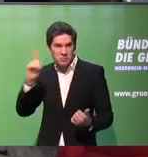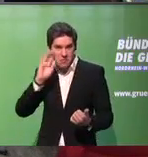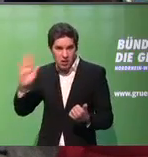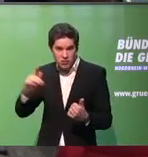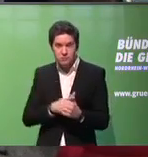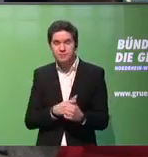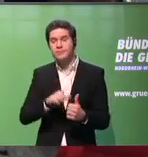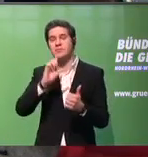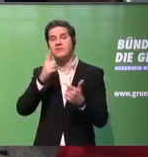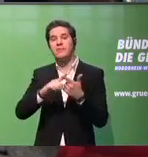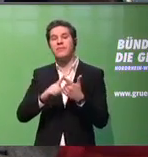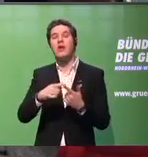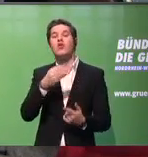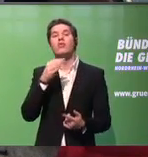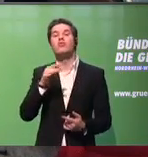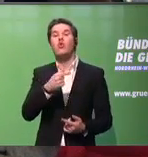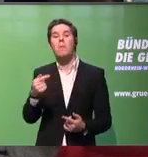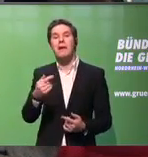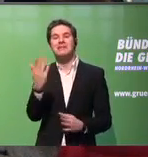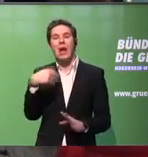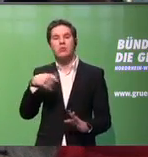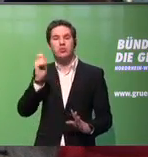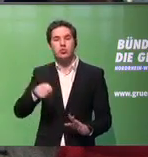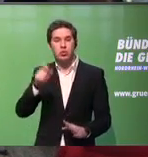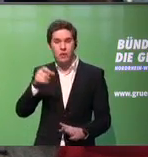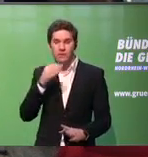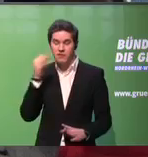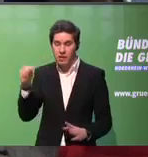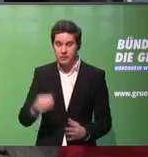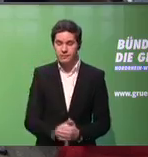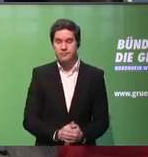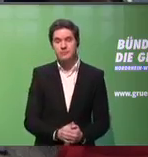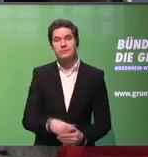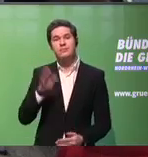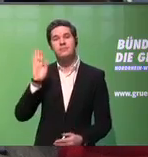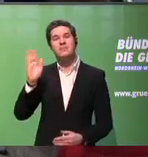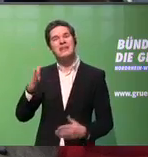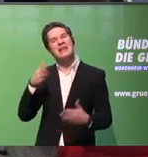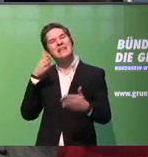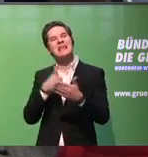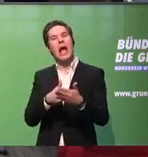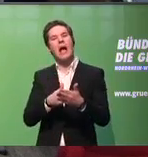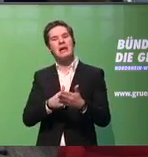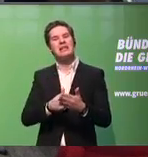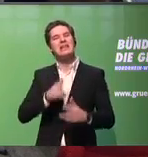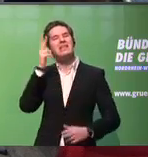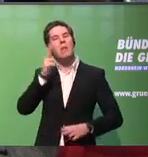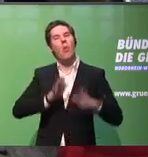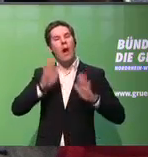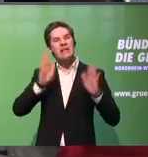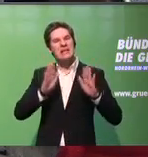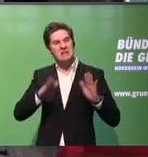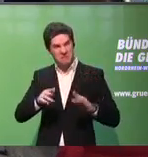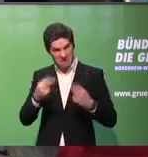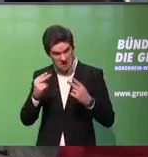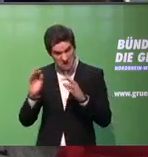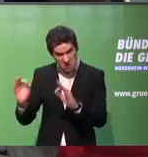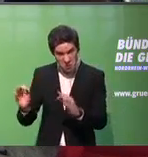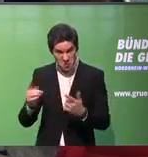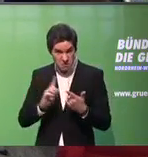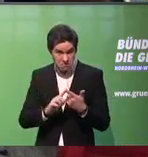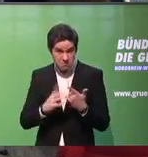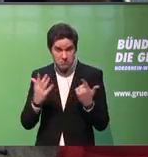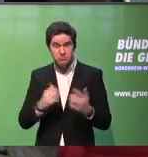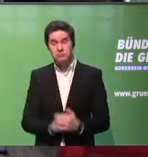von Thomas aus Düsseldorf. Wie wichtig sind für dich oder ist für dich das Thema direkte Demokratie? Und dann gab es